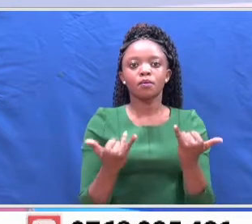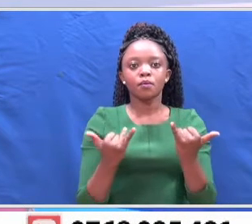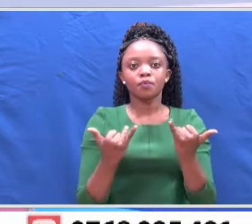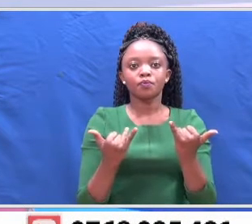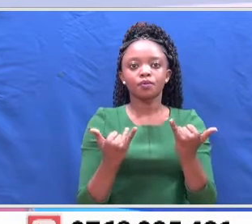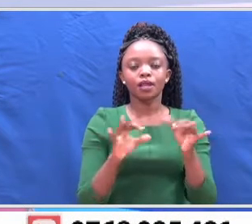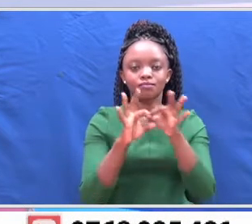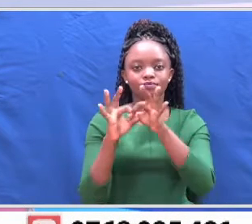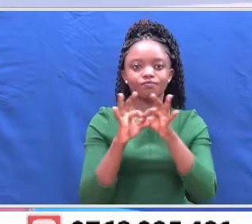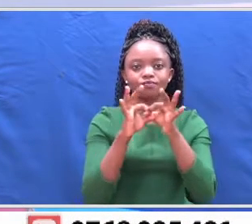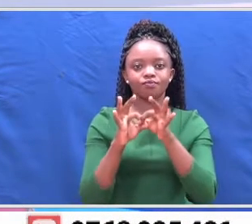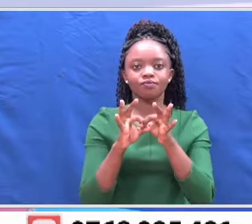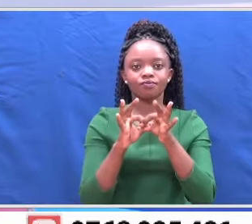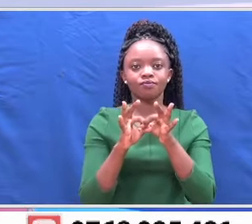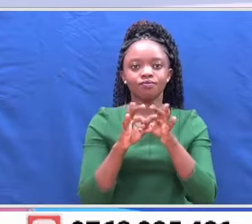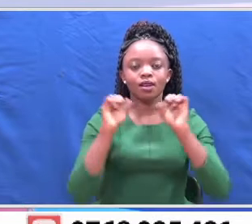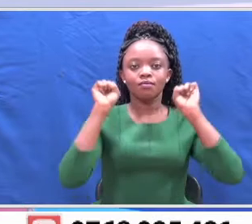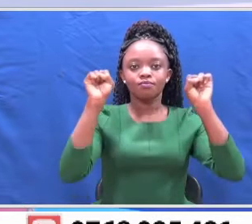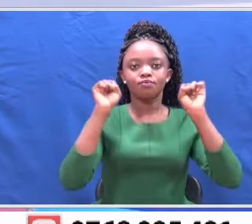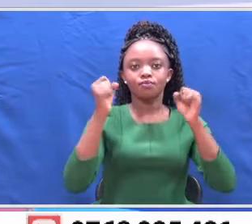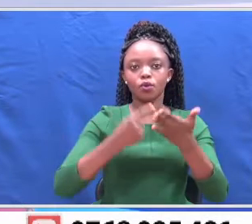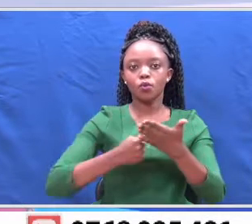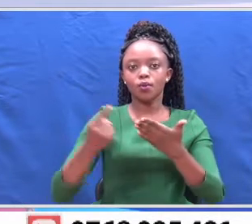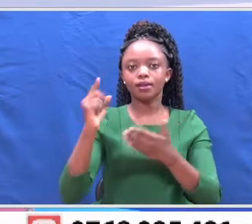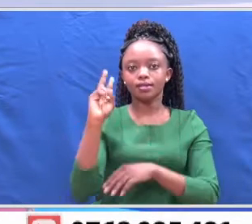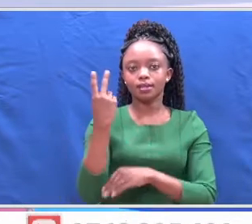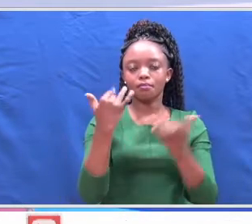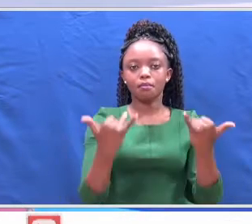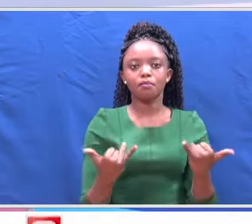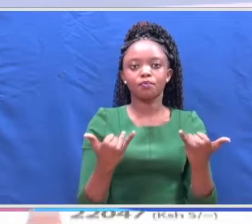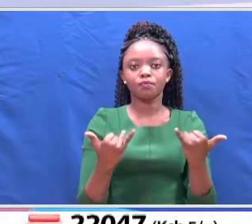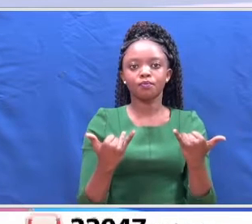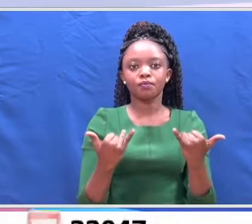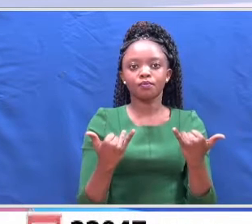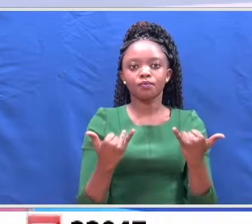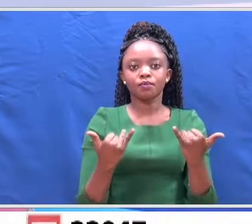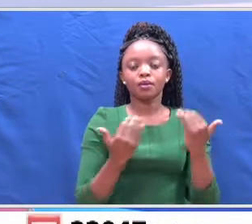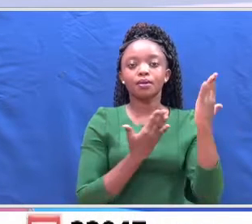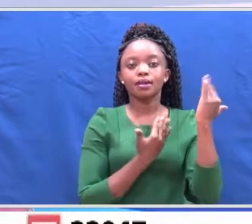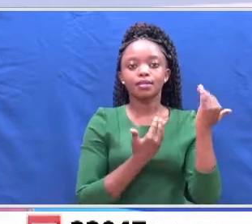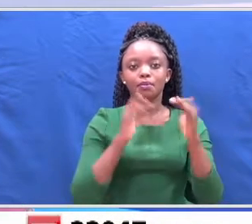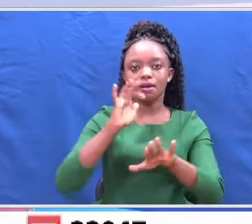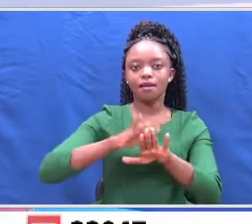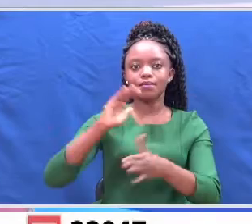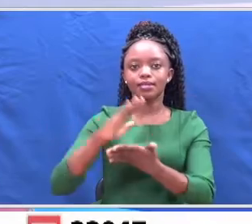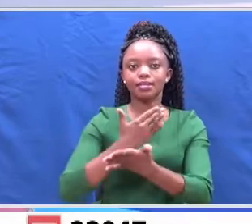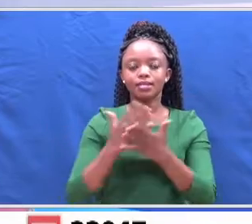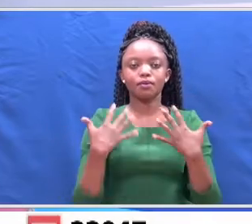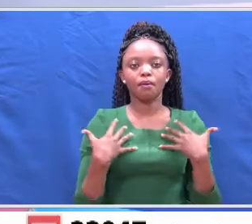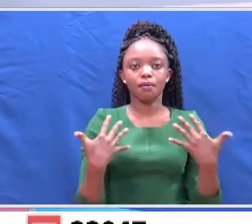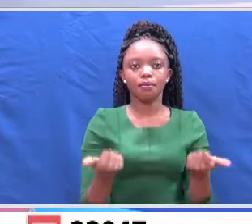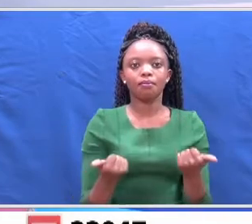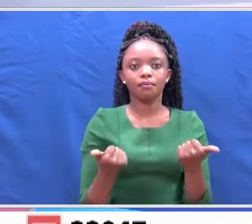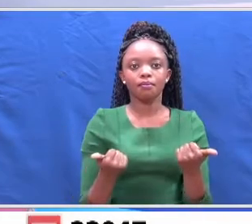wakiungana na wenzao ambao wamekuwa katika mgomo kwa wiki ya pili sasa, swala ambalo linatarajiwa kuathiri sekta ya afya